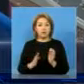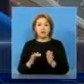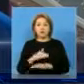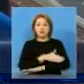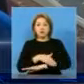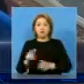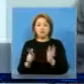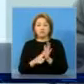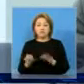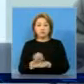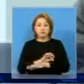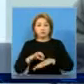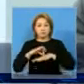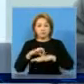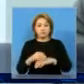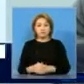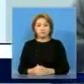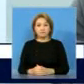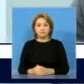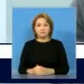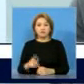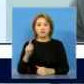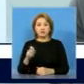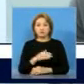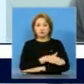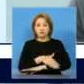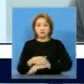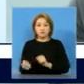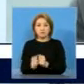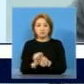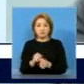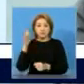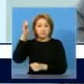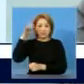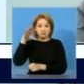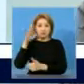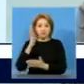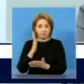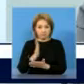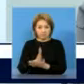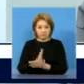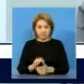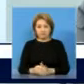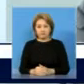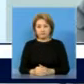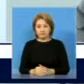жетеуі жөндеуден өткен. 7 көше асфальт алды. Кешкі себеттер жаңадан орналастырылды.